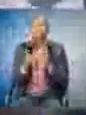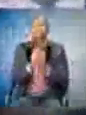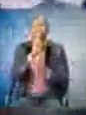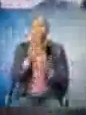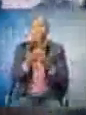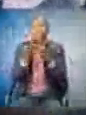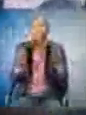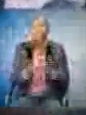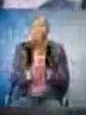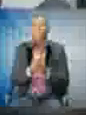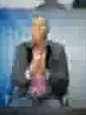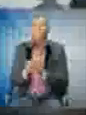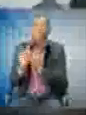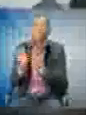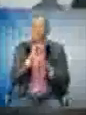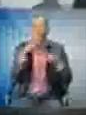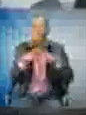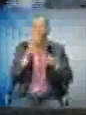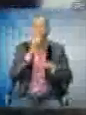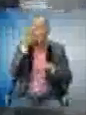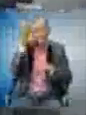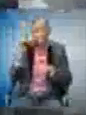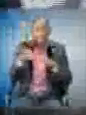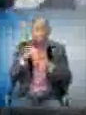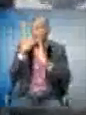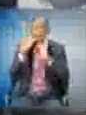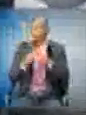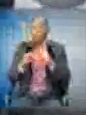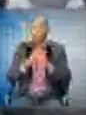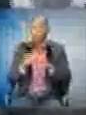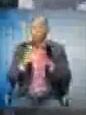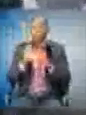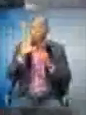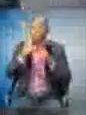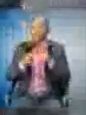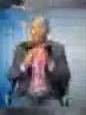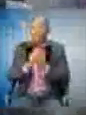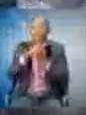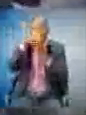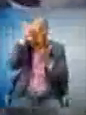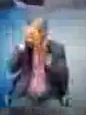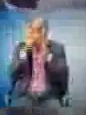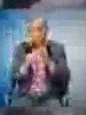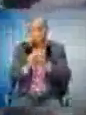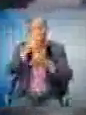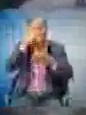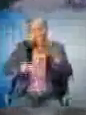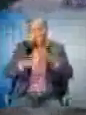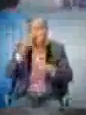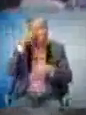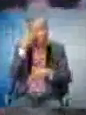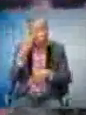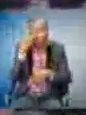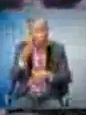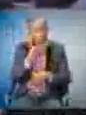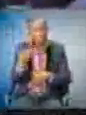yenga mitengeneze moto iko mu code minière. Tunasikilizana. Bo intellectuel ni kusoma na kucomprendre vintu biko